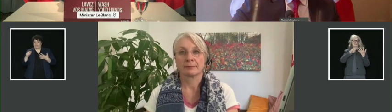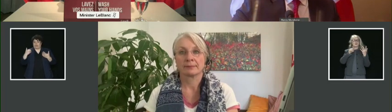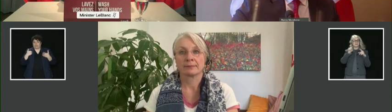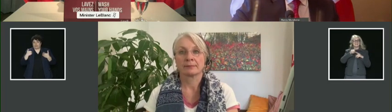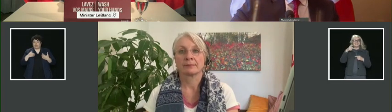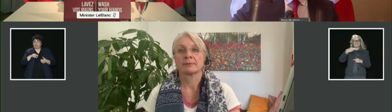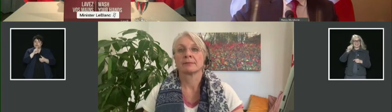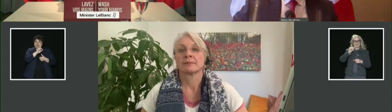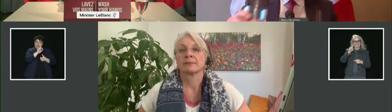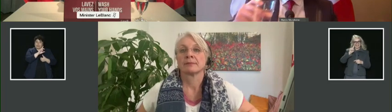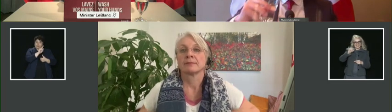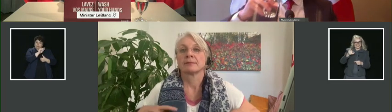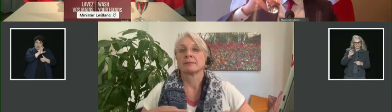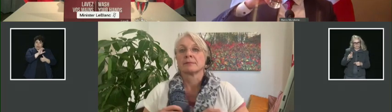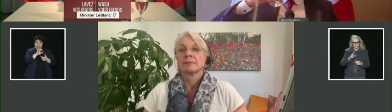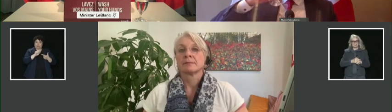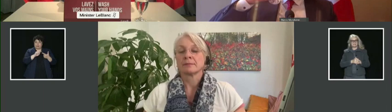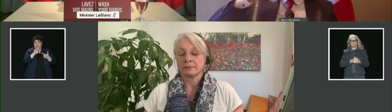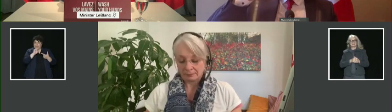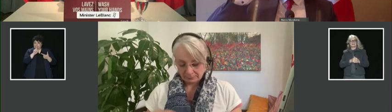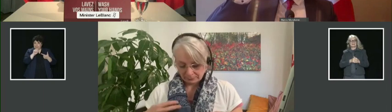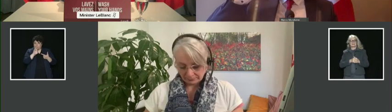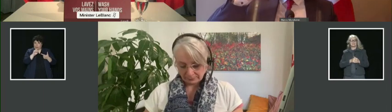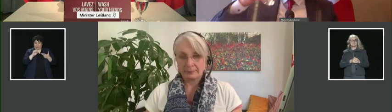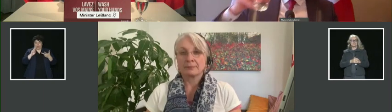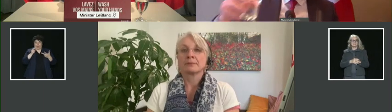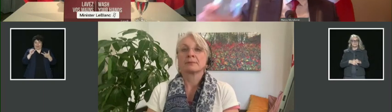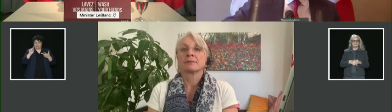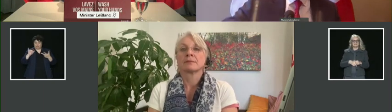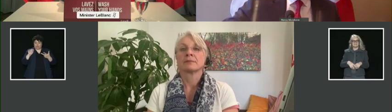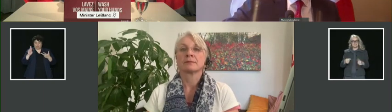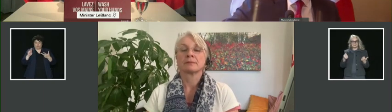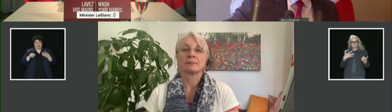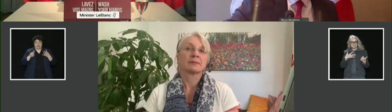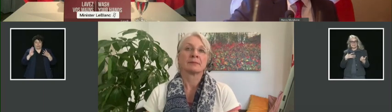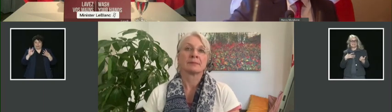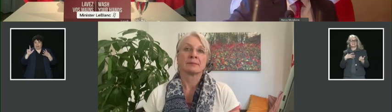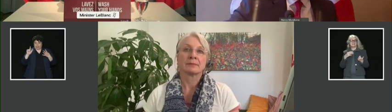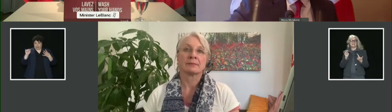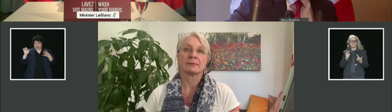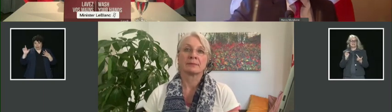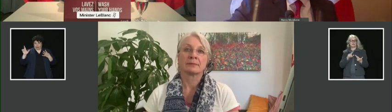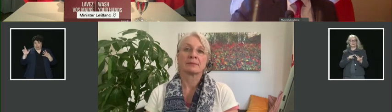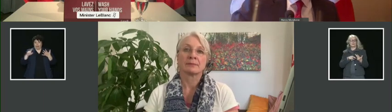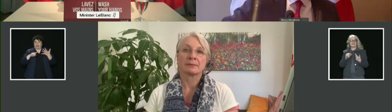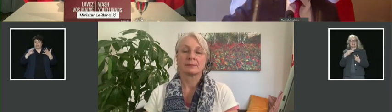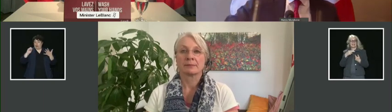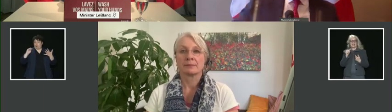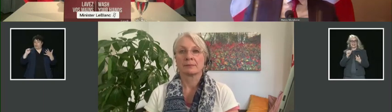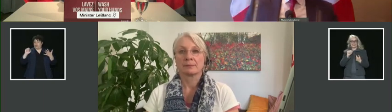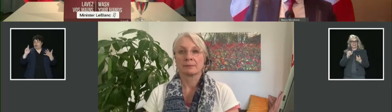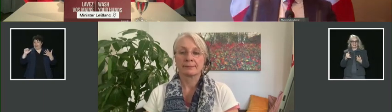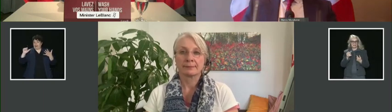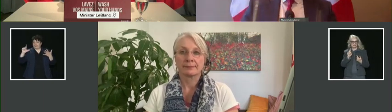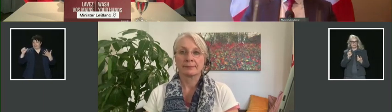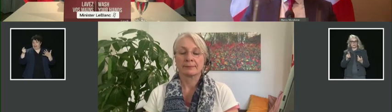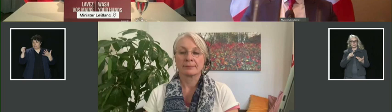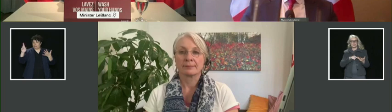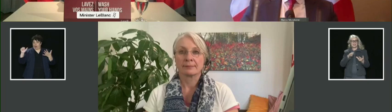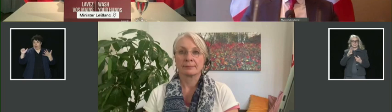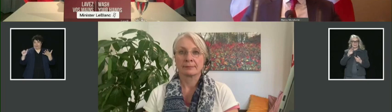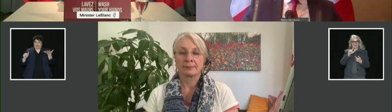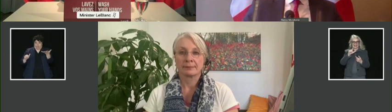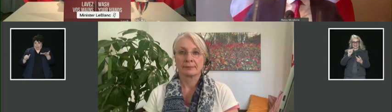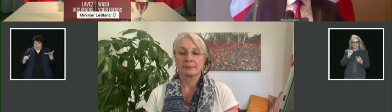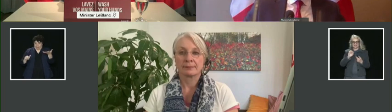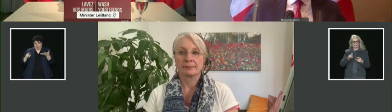ministers Dominique Leblanc, Marco Mendocino, Patty Haju, Bill Blair and Omar Al-Gabra on the line. Nous allons donc passer